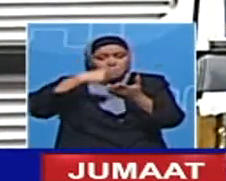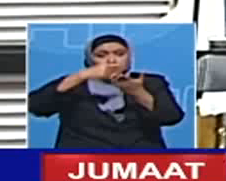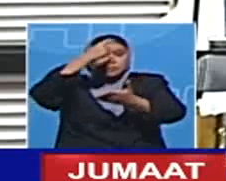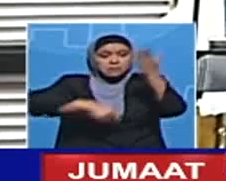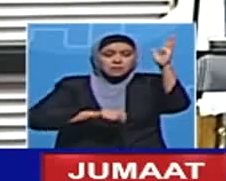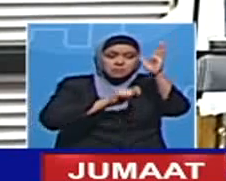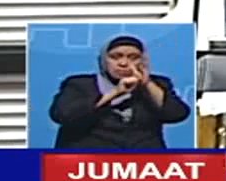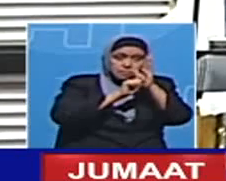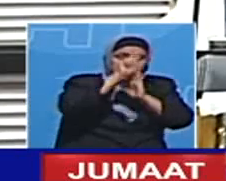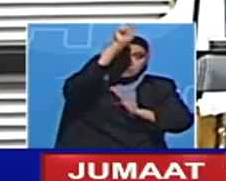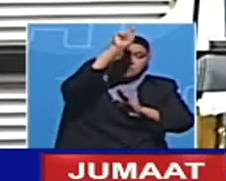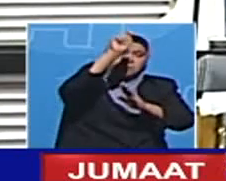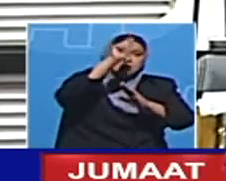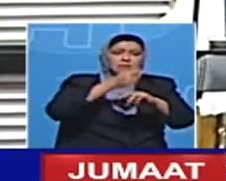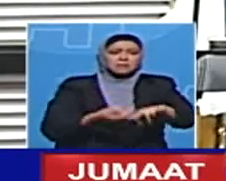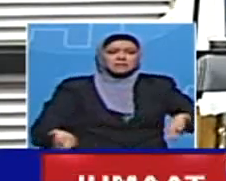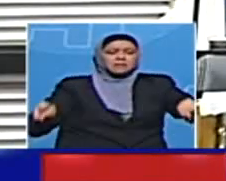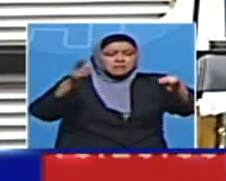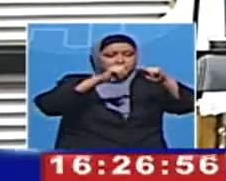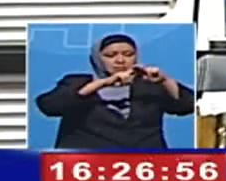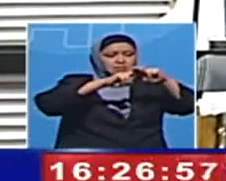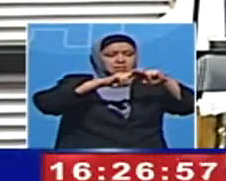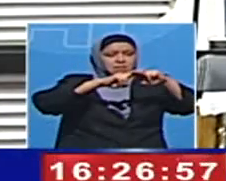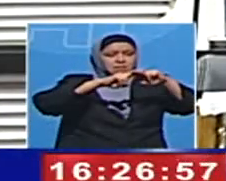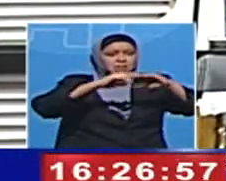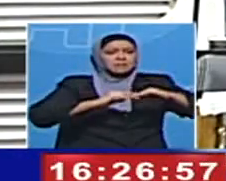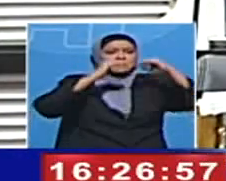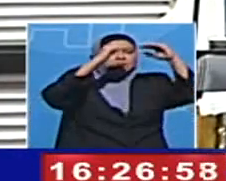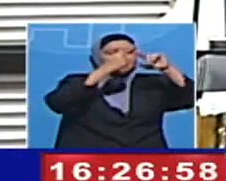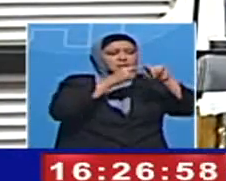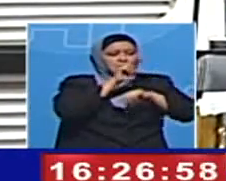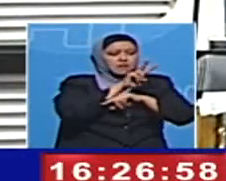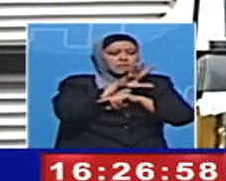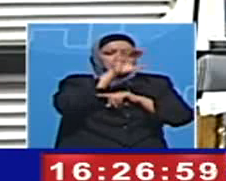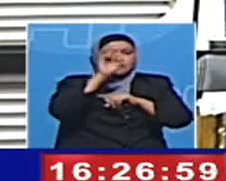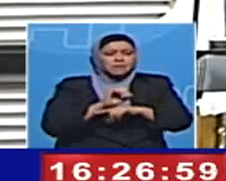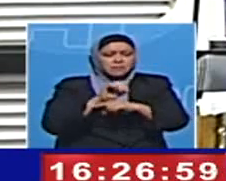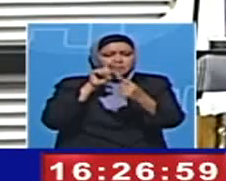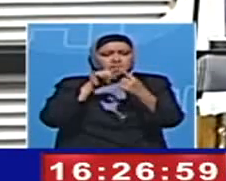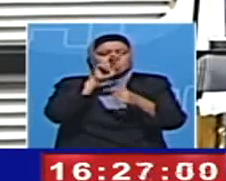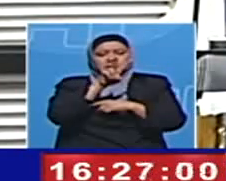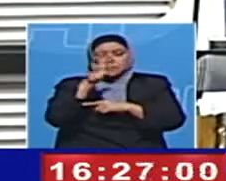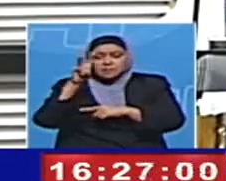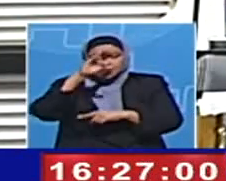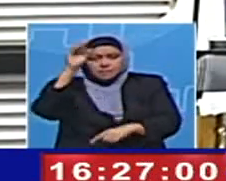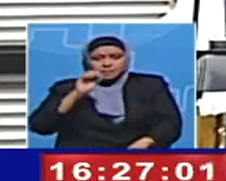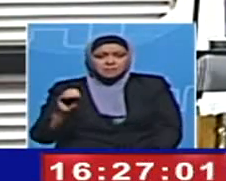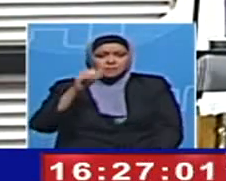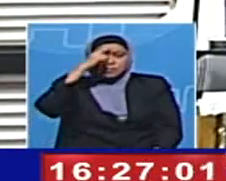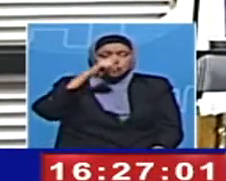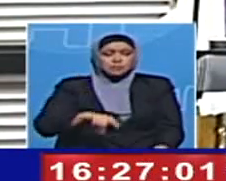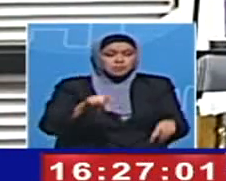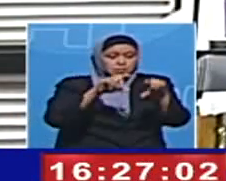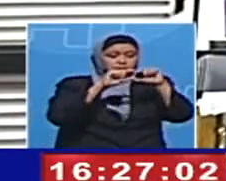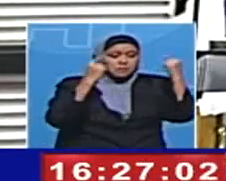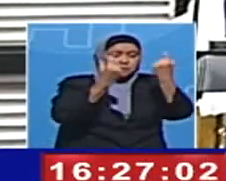tertinggi ditingkatkan daripada 25% kepada 26% bagi mereka